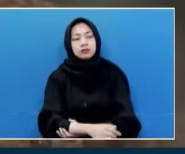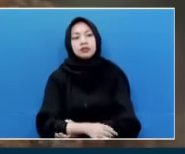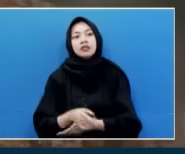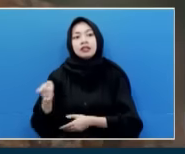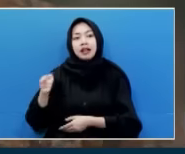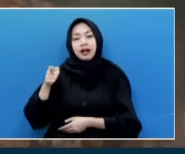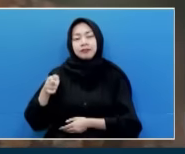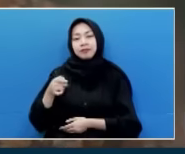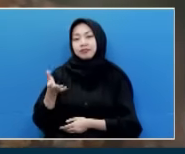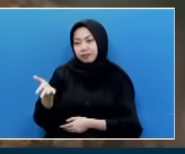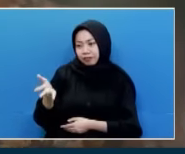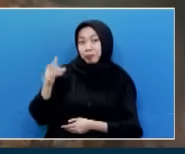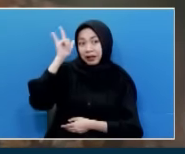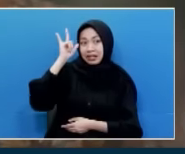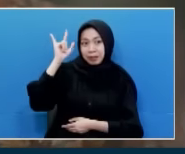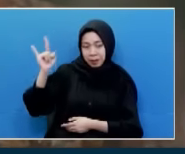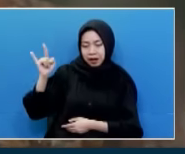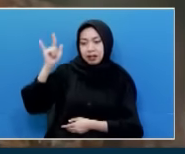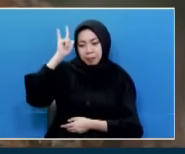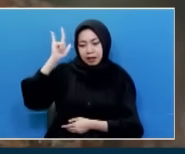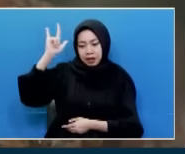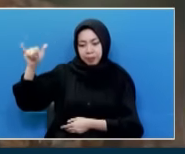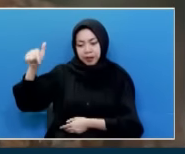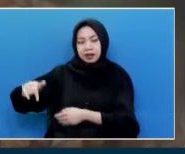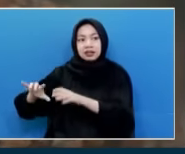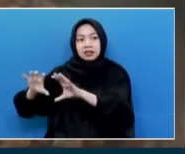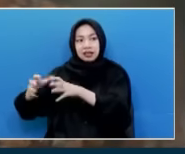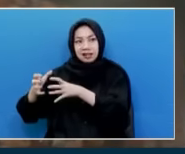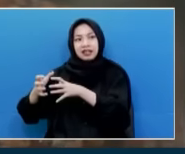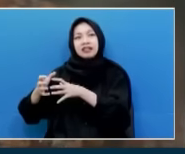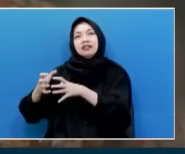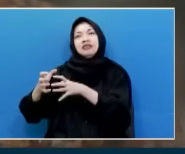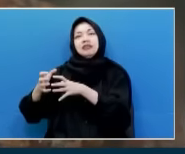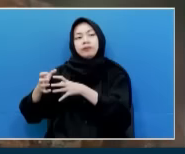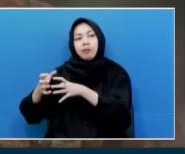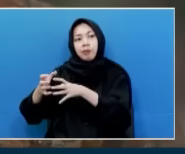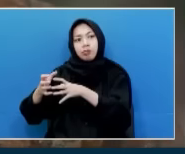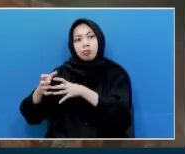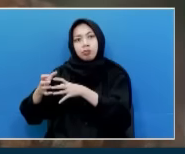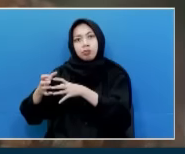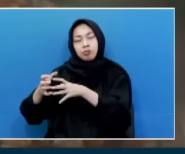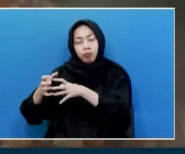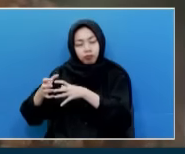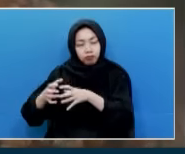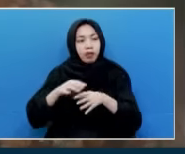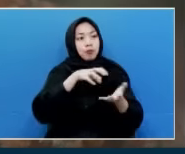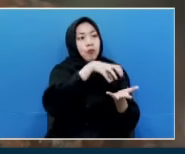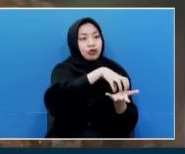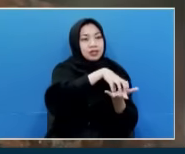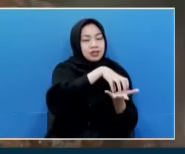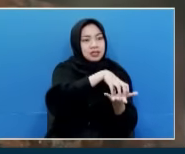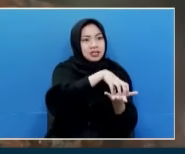dalam waktu dekat akan melakukan atau mengambil tindakan yang cukup ekstrm enggak untuk t tadi membedakan antara positioning